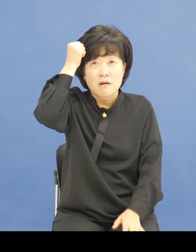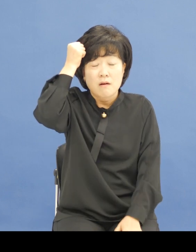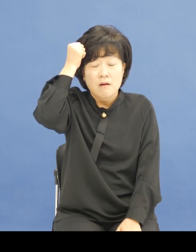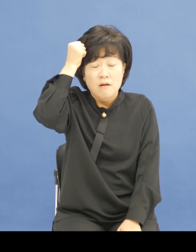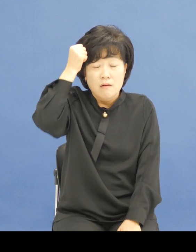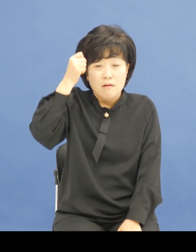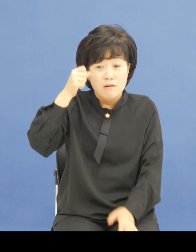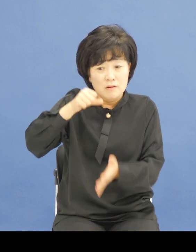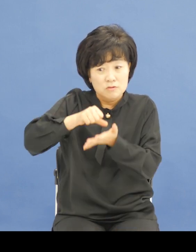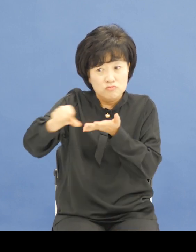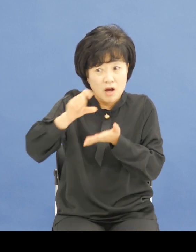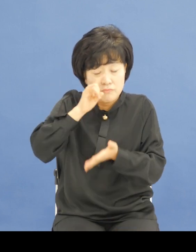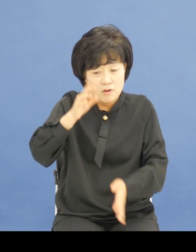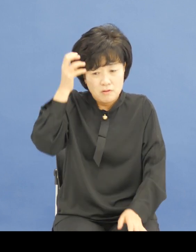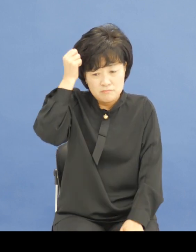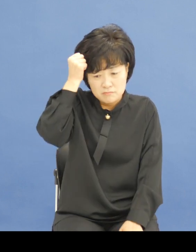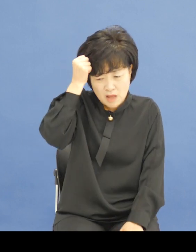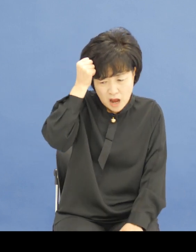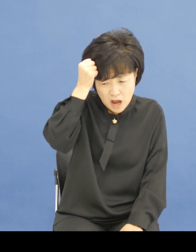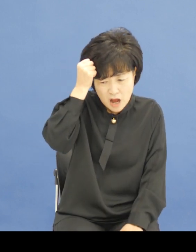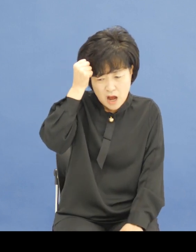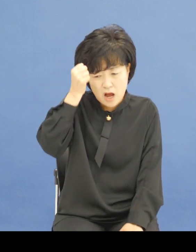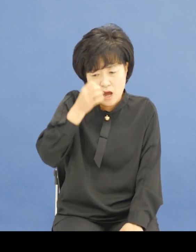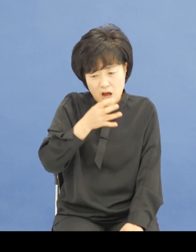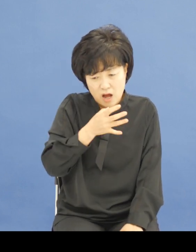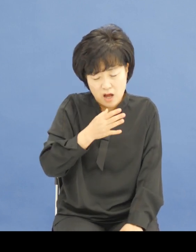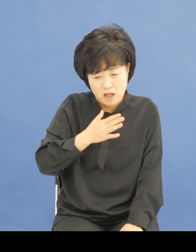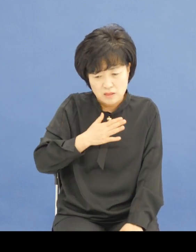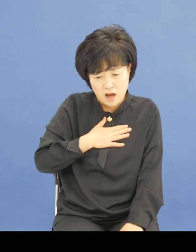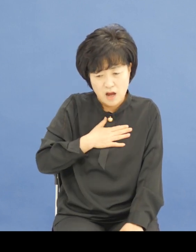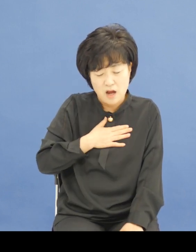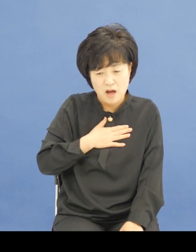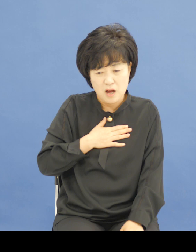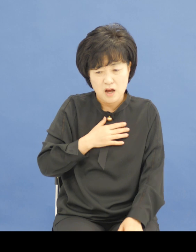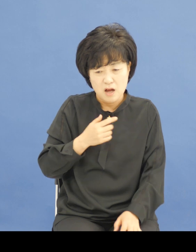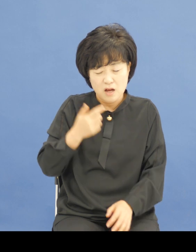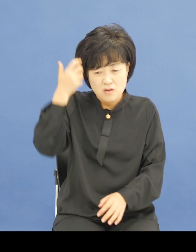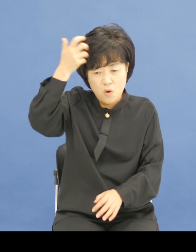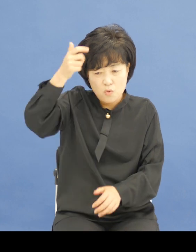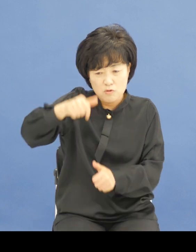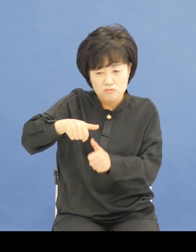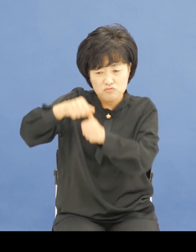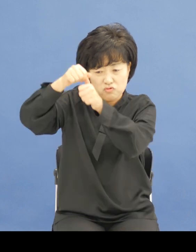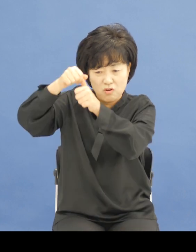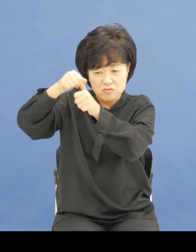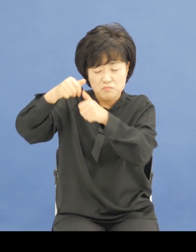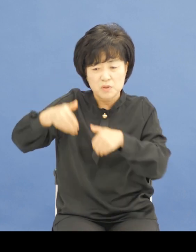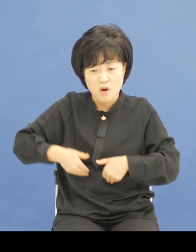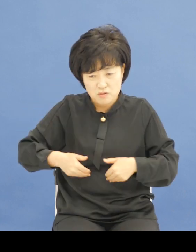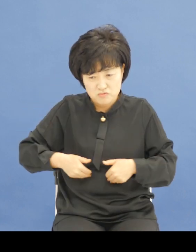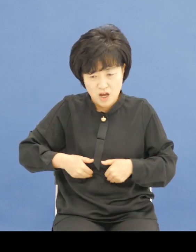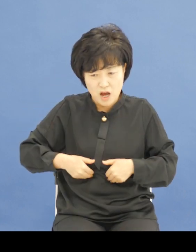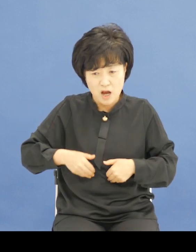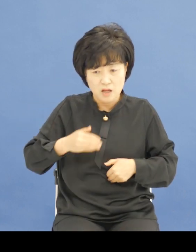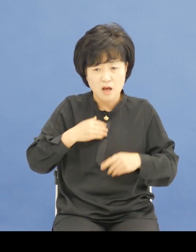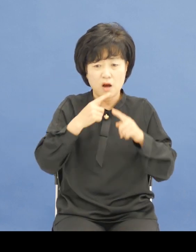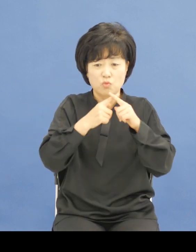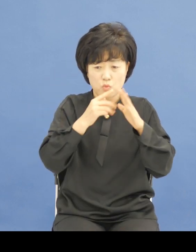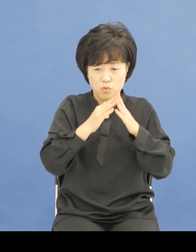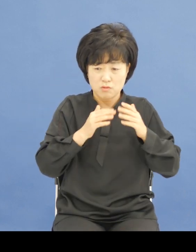그 영혼이 구제받아야 할 영혼이구나. 교회는 뭐 열심히 다니고 나름대로 착하게 살고